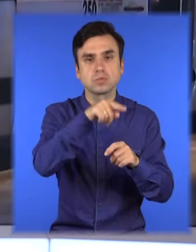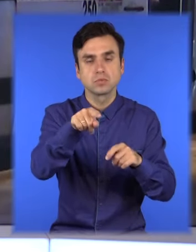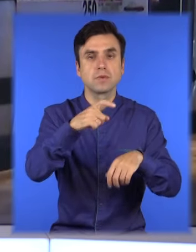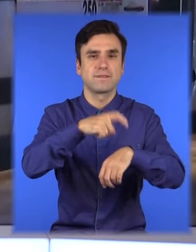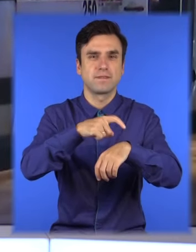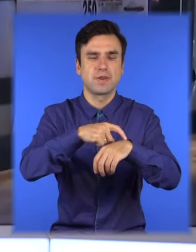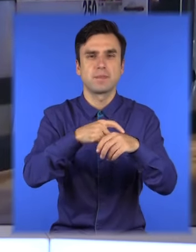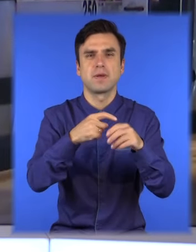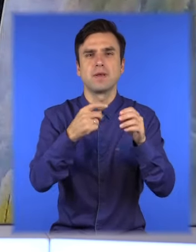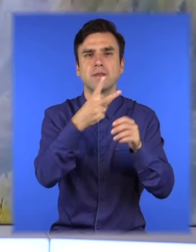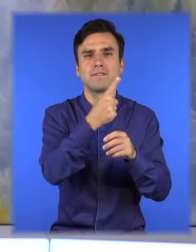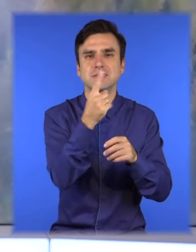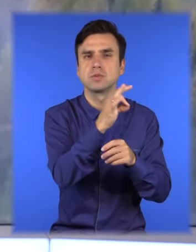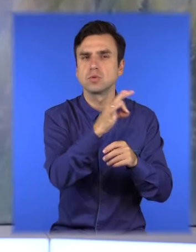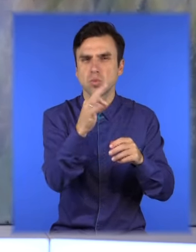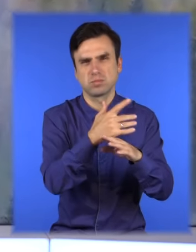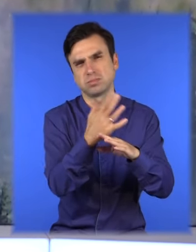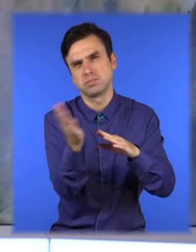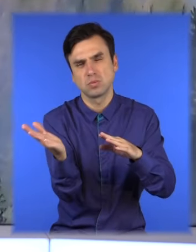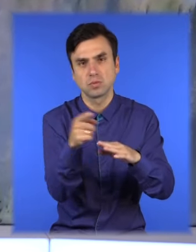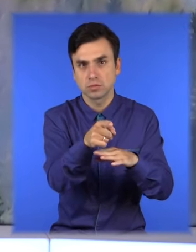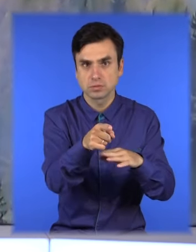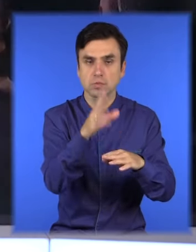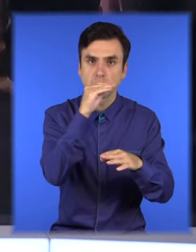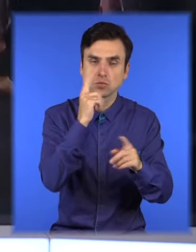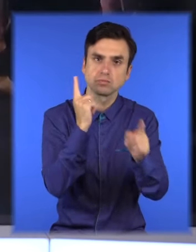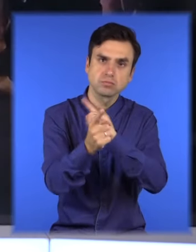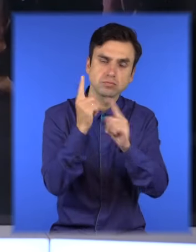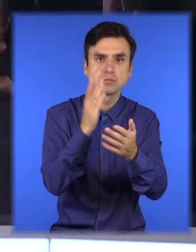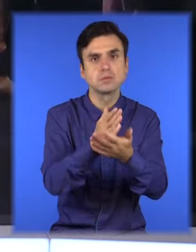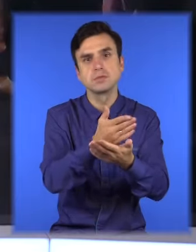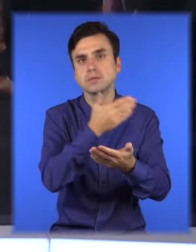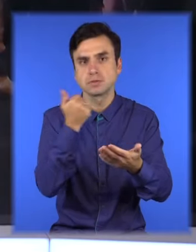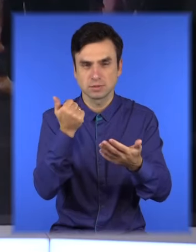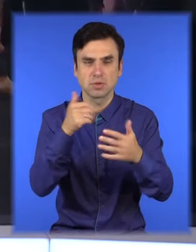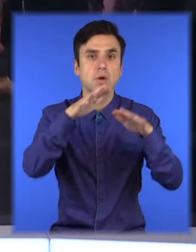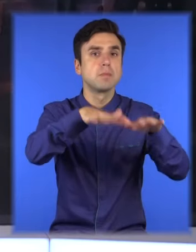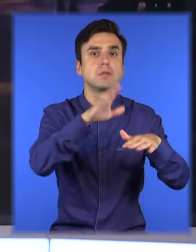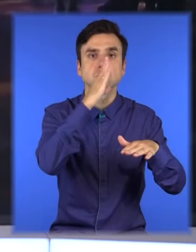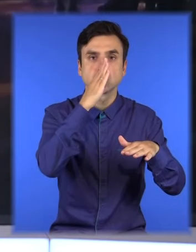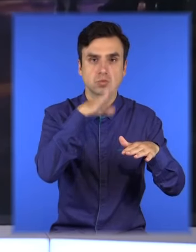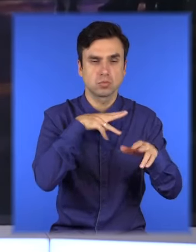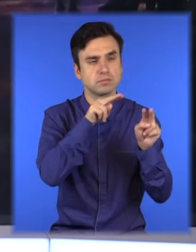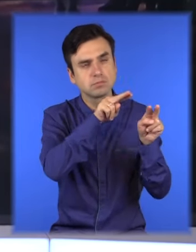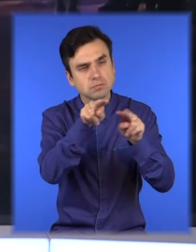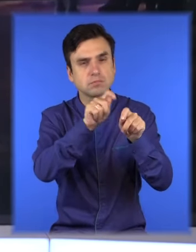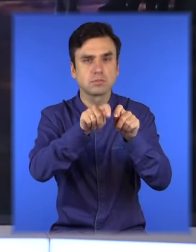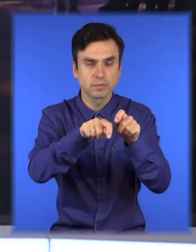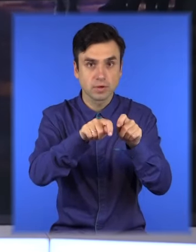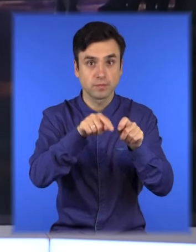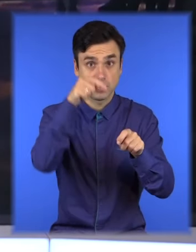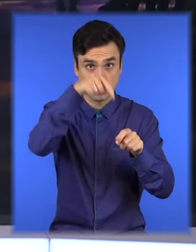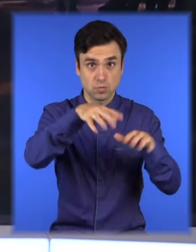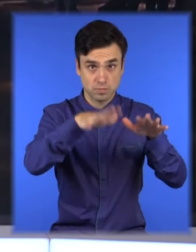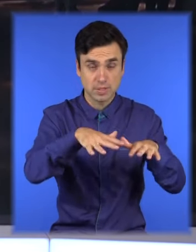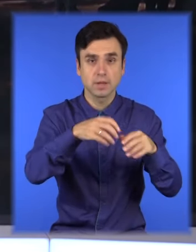години вечора. Рейд проходив на зупинках соцміста. Результати невтішні. З 19 маршрутів, котрі рухаються через цей